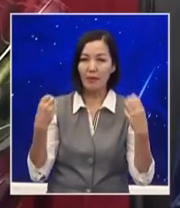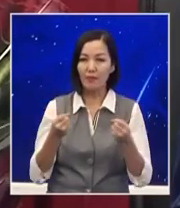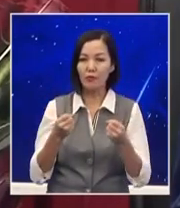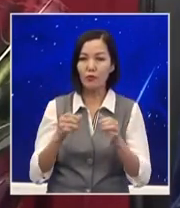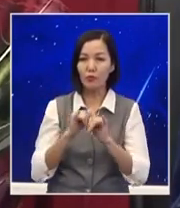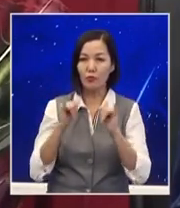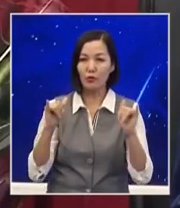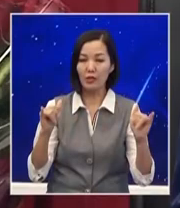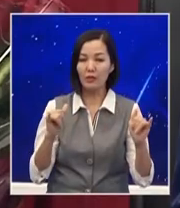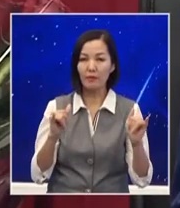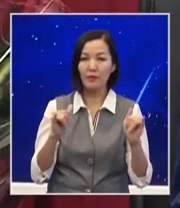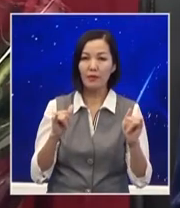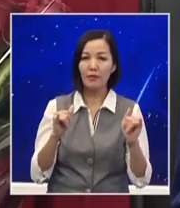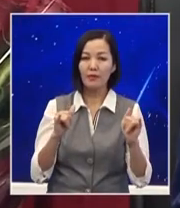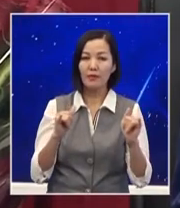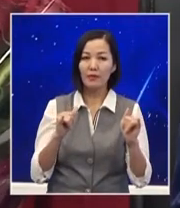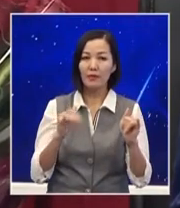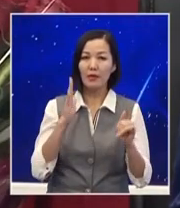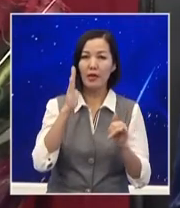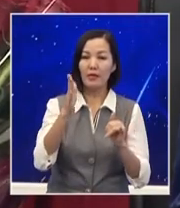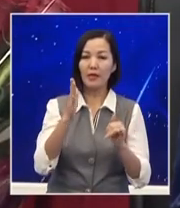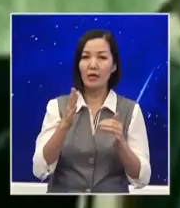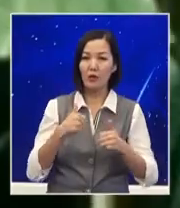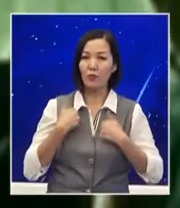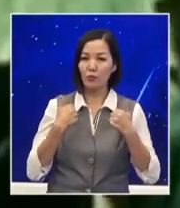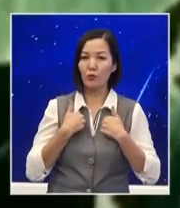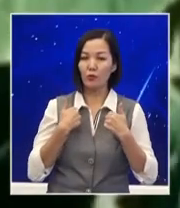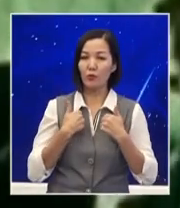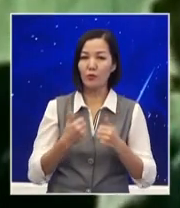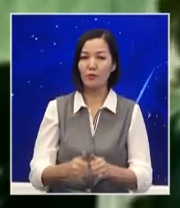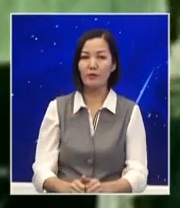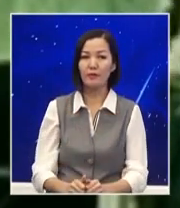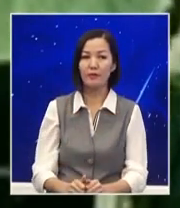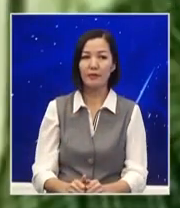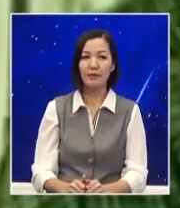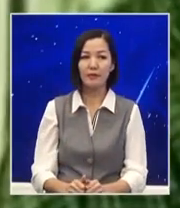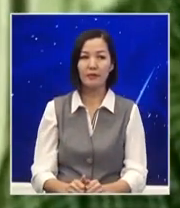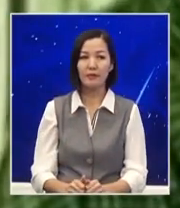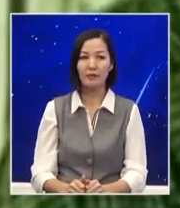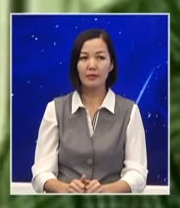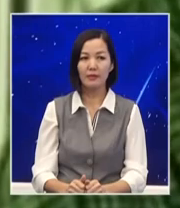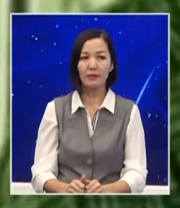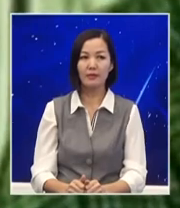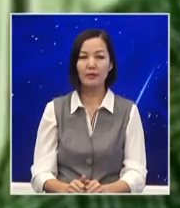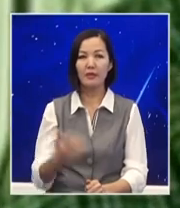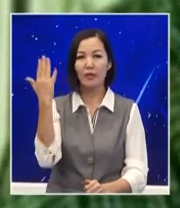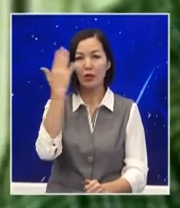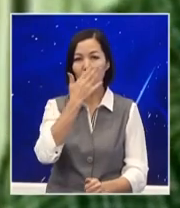өркендеп, өрлей беруге Алла нәсіп етсін. Фамилиясы кім? Омаров.